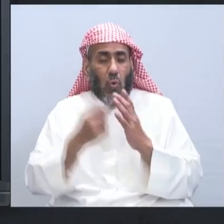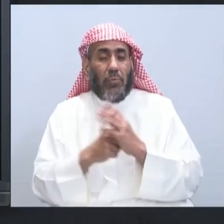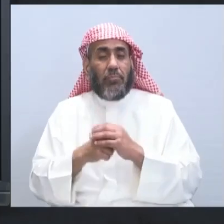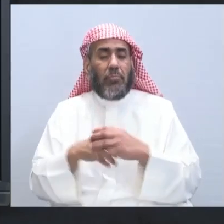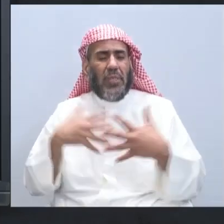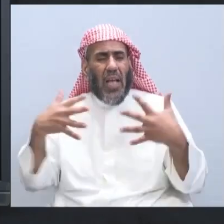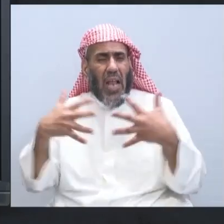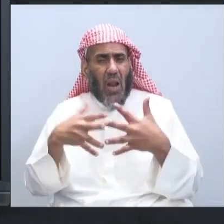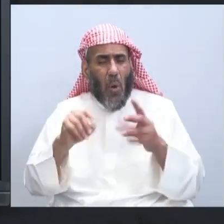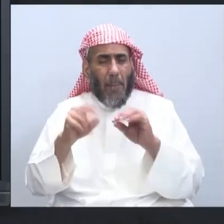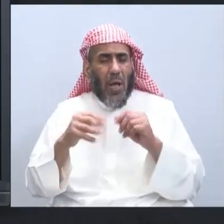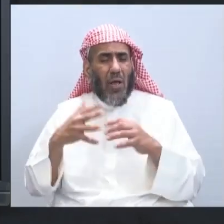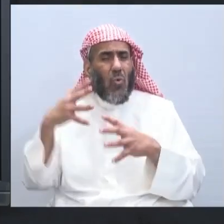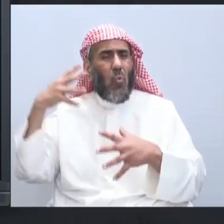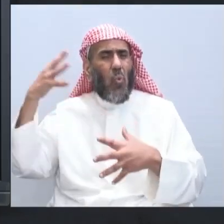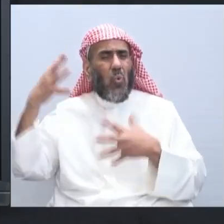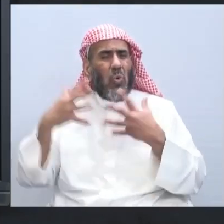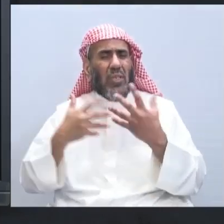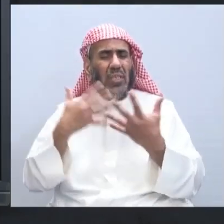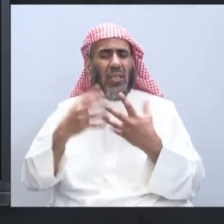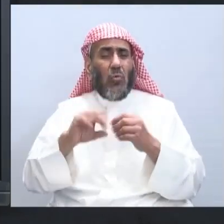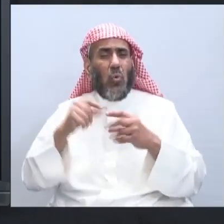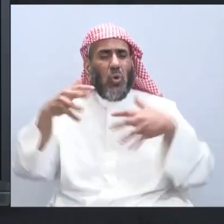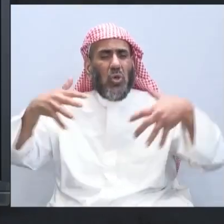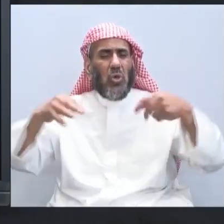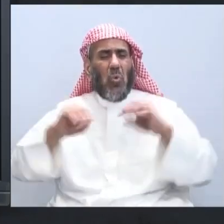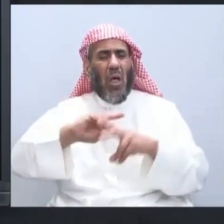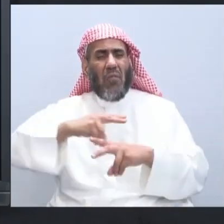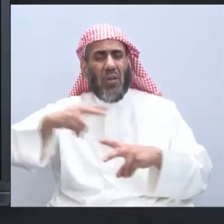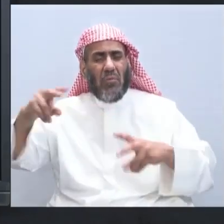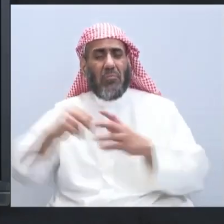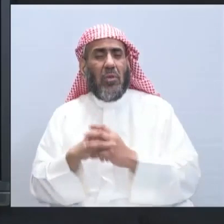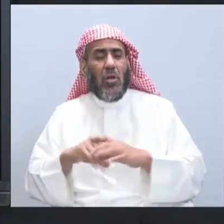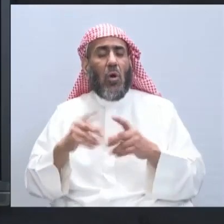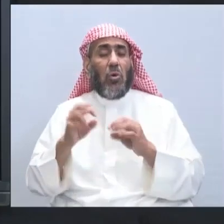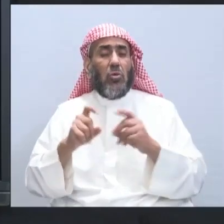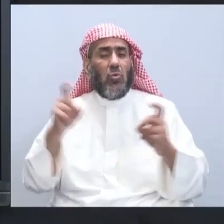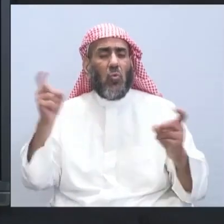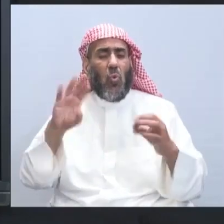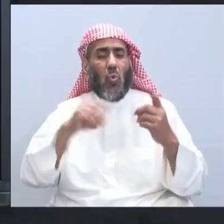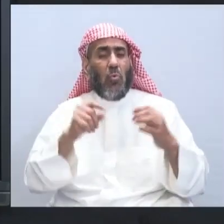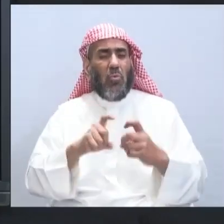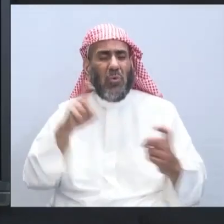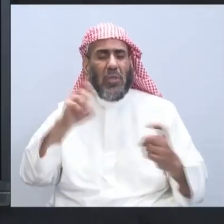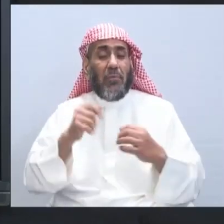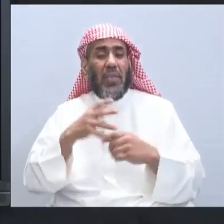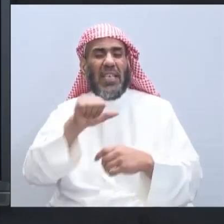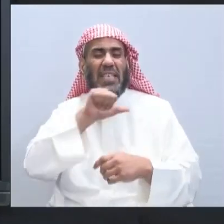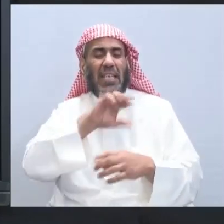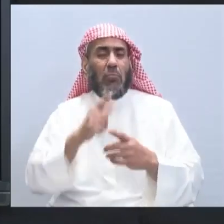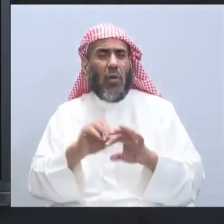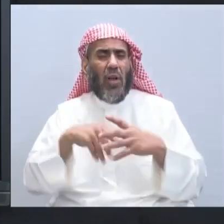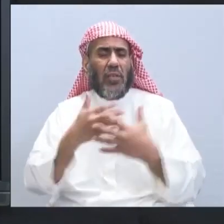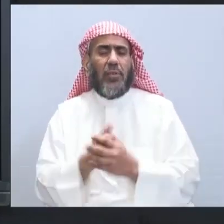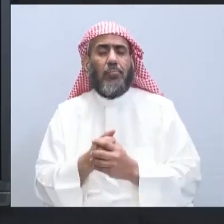يتخللها طبعا اساطير اسطوره او قصص الجن والعفاريت وما الى ذلك او قصص حروبهم ونزاعات التي في اجدادهم كيف